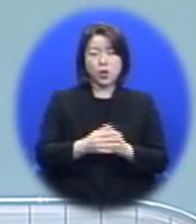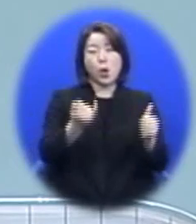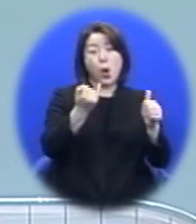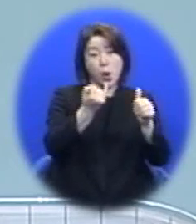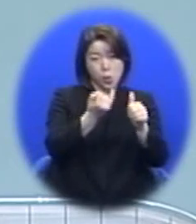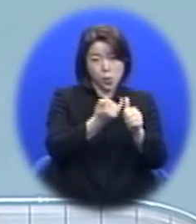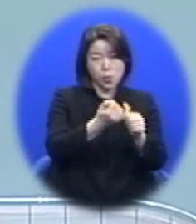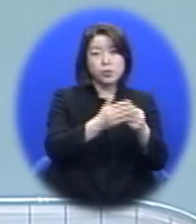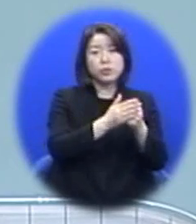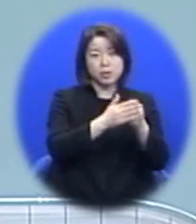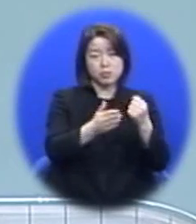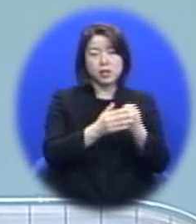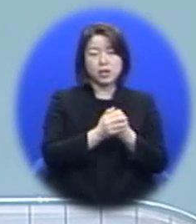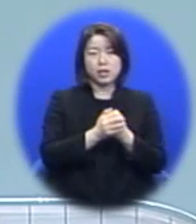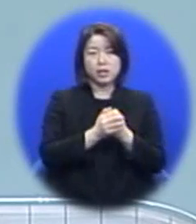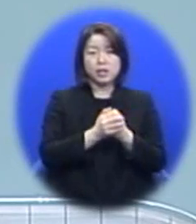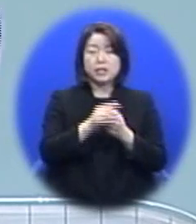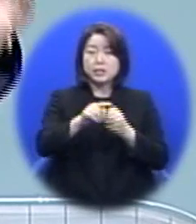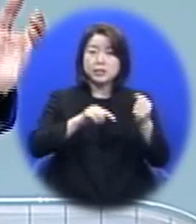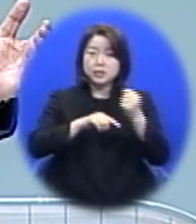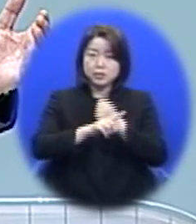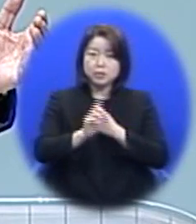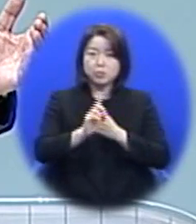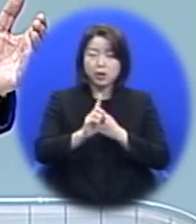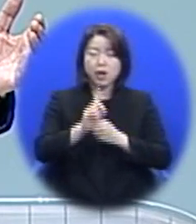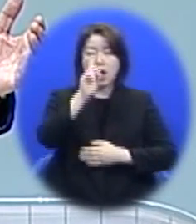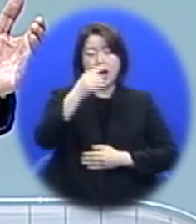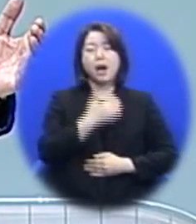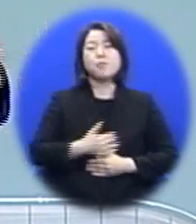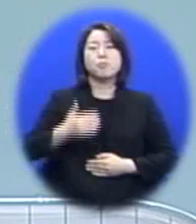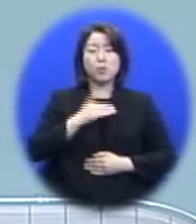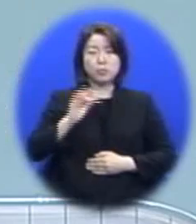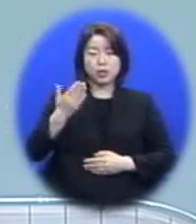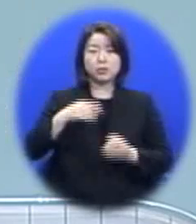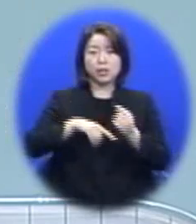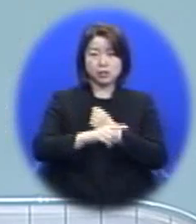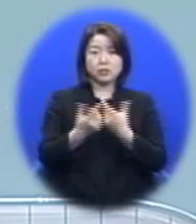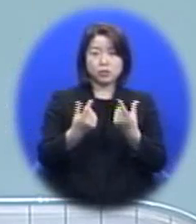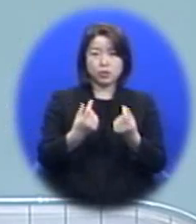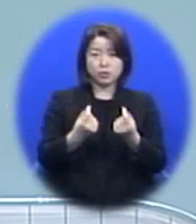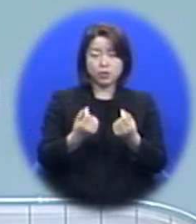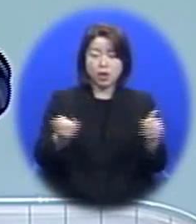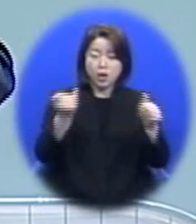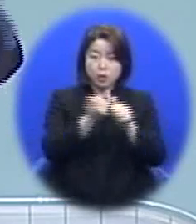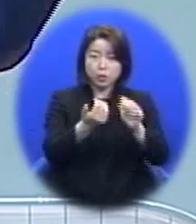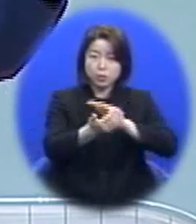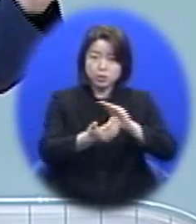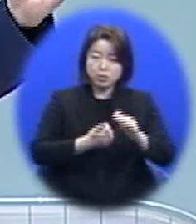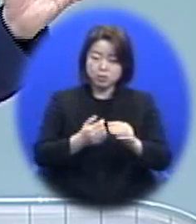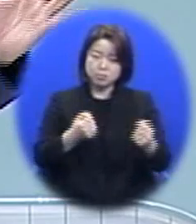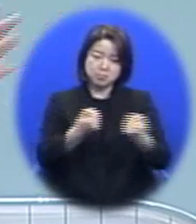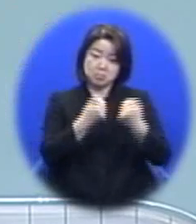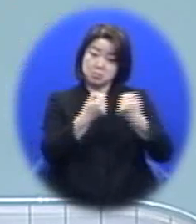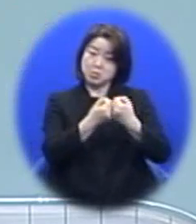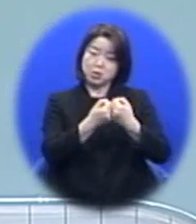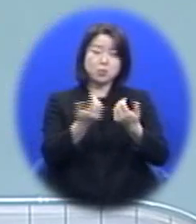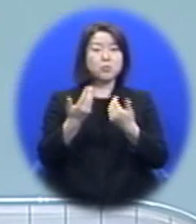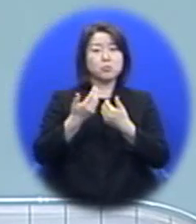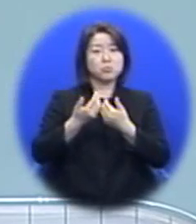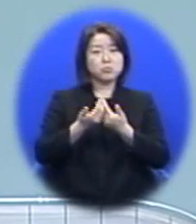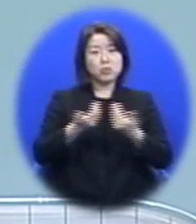결혼했으니까. 결혼했다는 말은 이제 한 몸이 되었으니까. 결혼하기 전에는요, 싸우면 헤어지는 거죠,